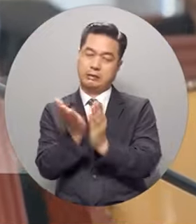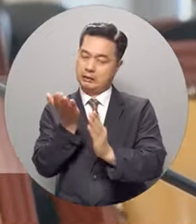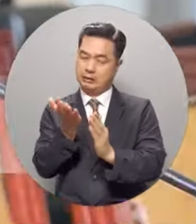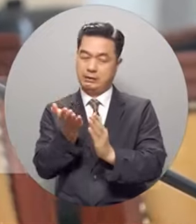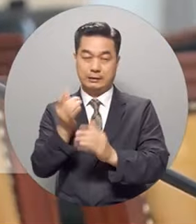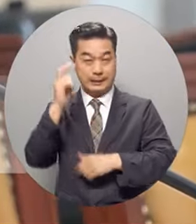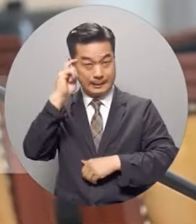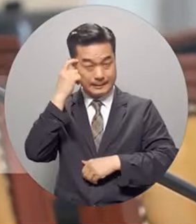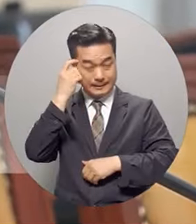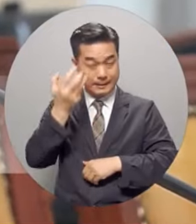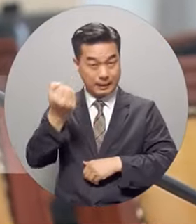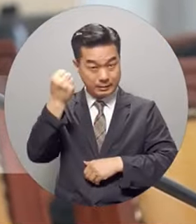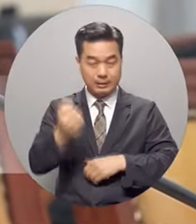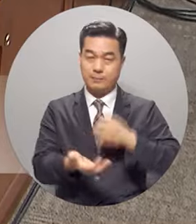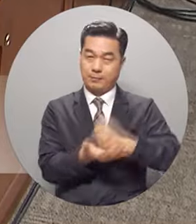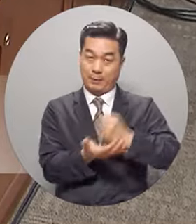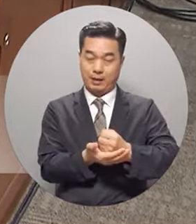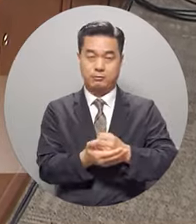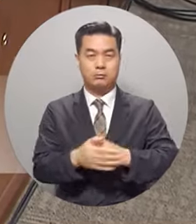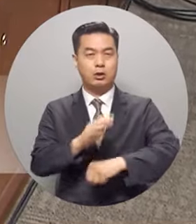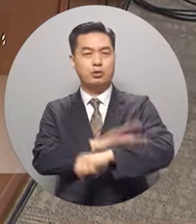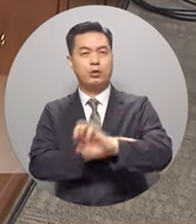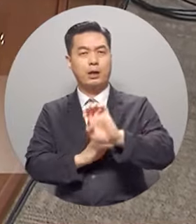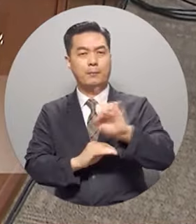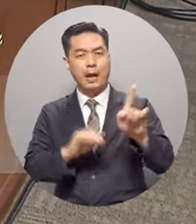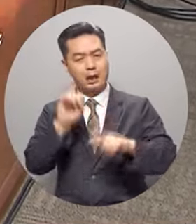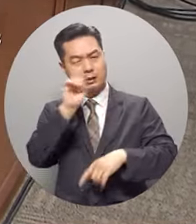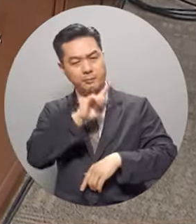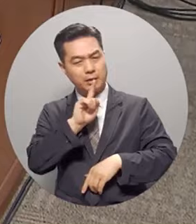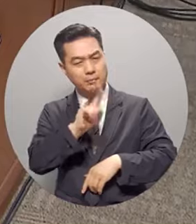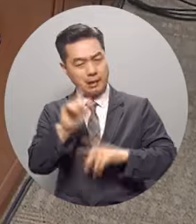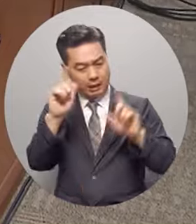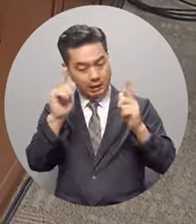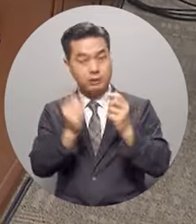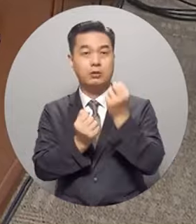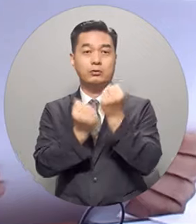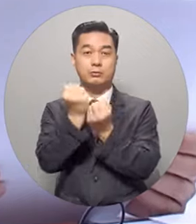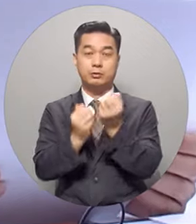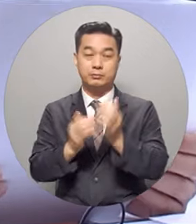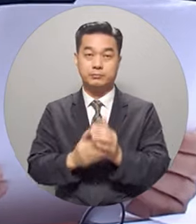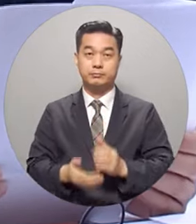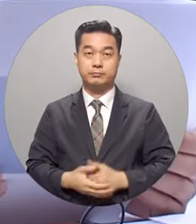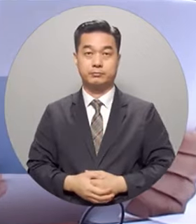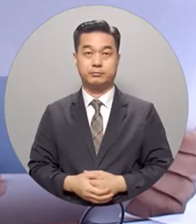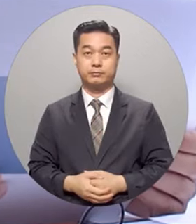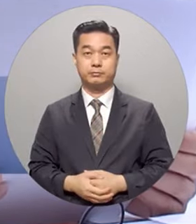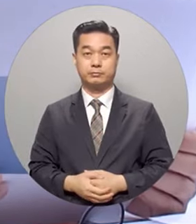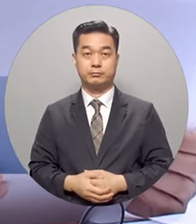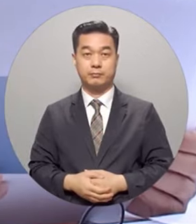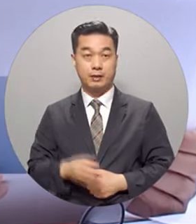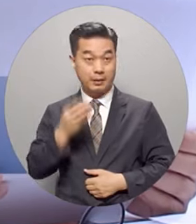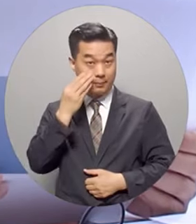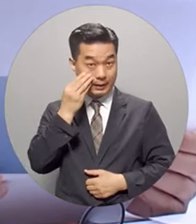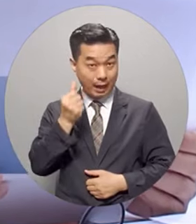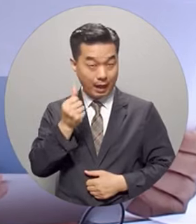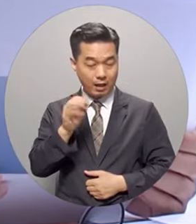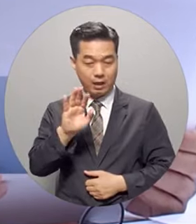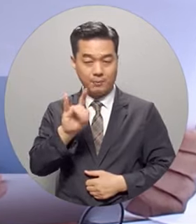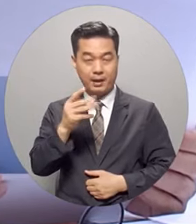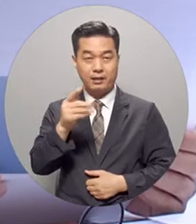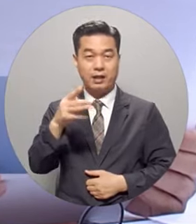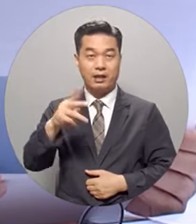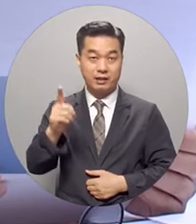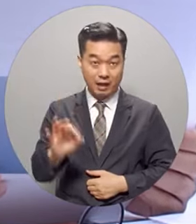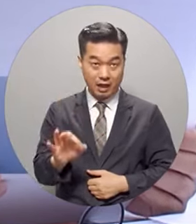비판하자 이 후보자는 좌파가 나쁘다고 말한 건 아니라고 해명했습니다. 베테랑과 암살,